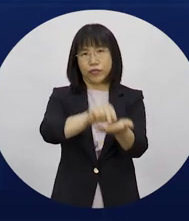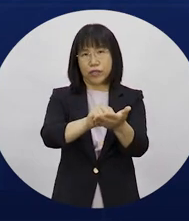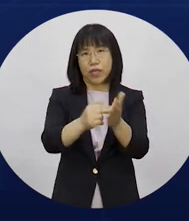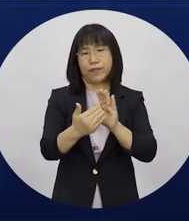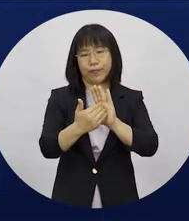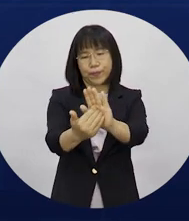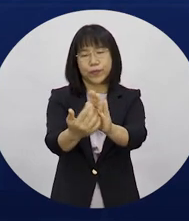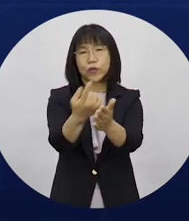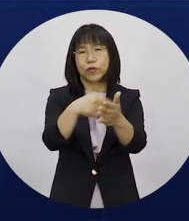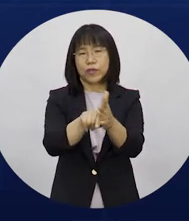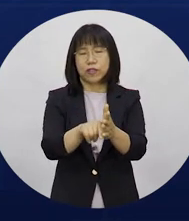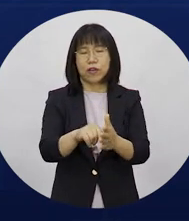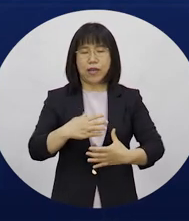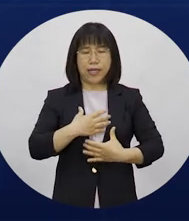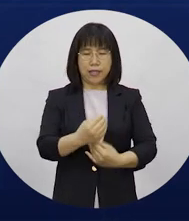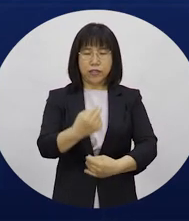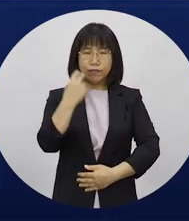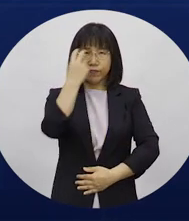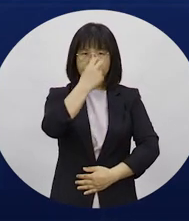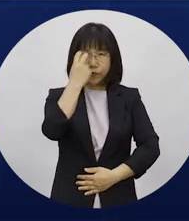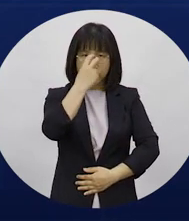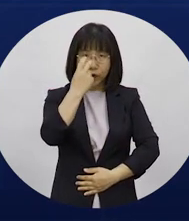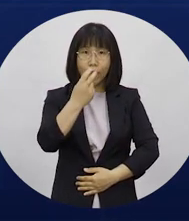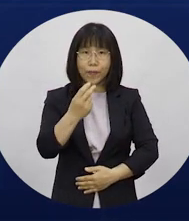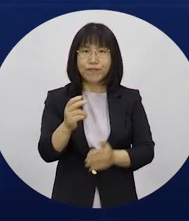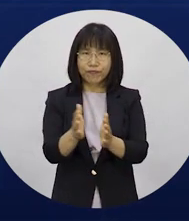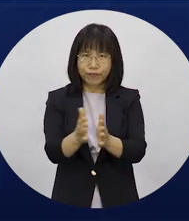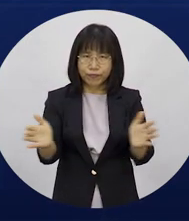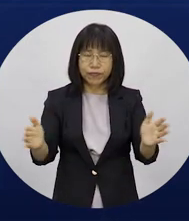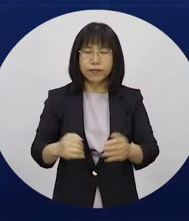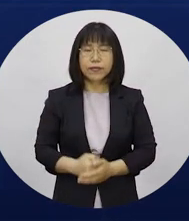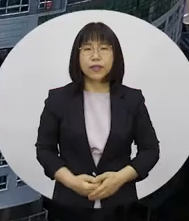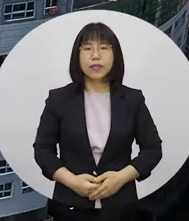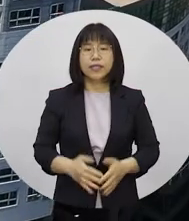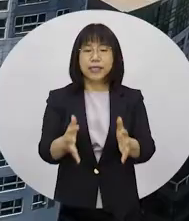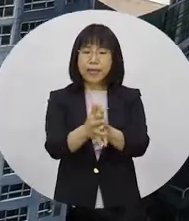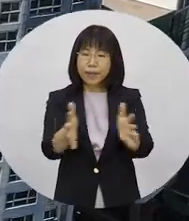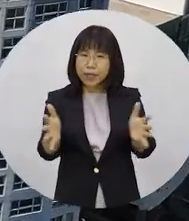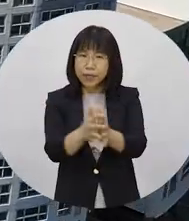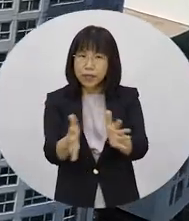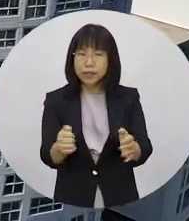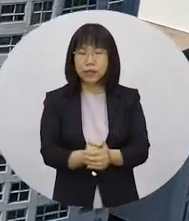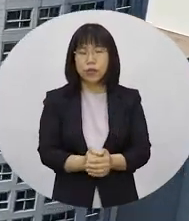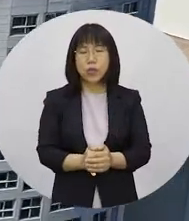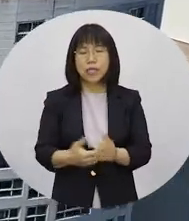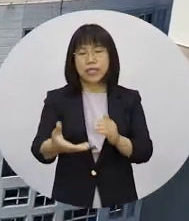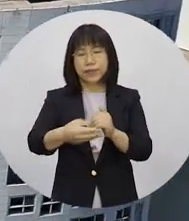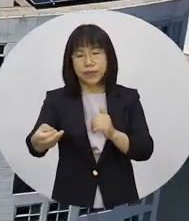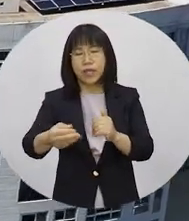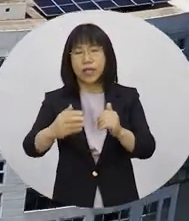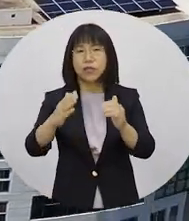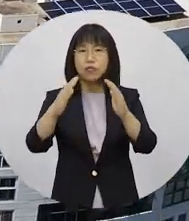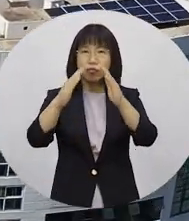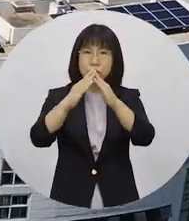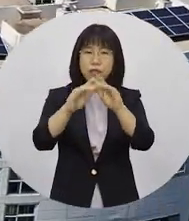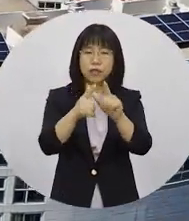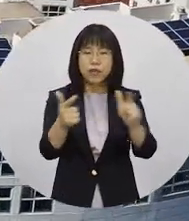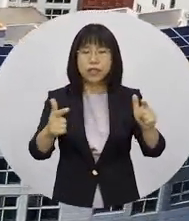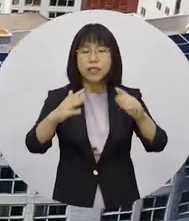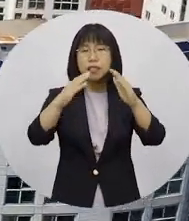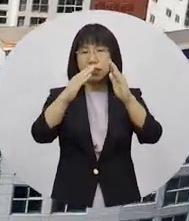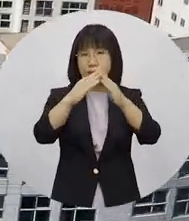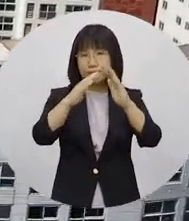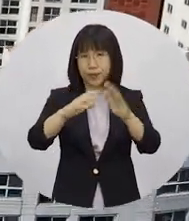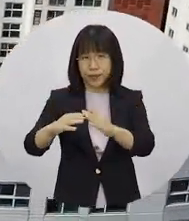재난 취약 시설물에 대해 안전 점검을 실시했습니다 지역 내 아파트 임대 주택 소규모